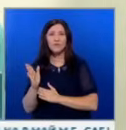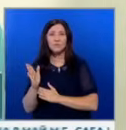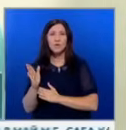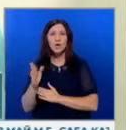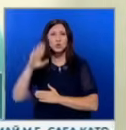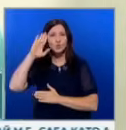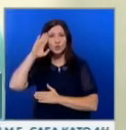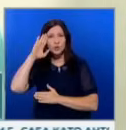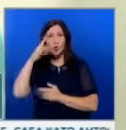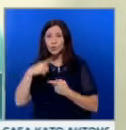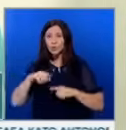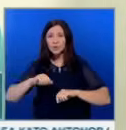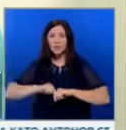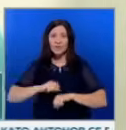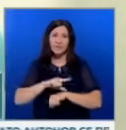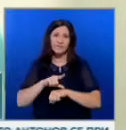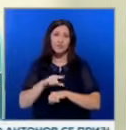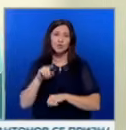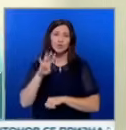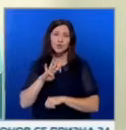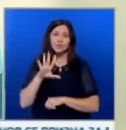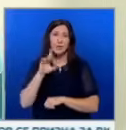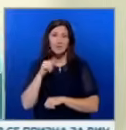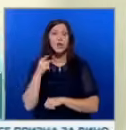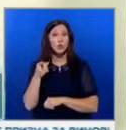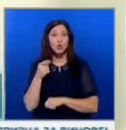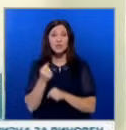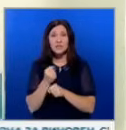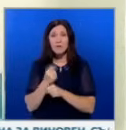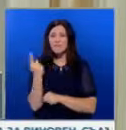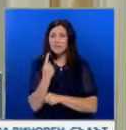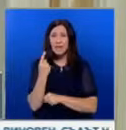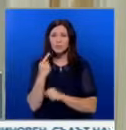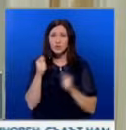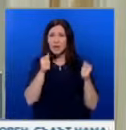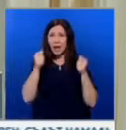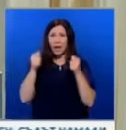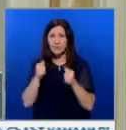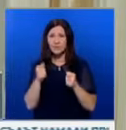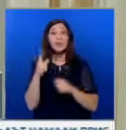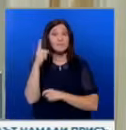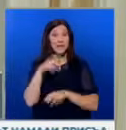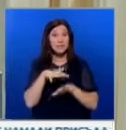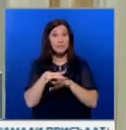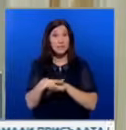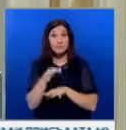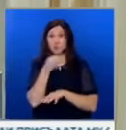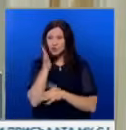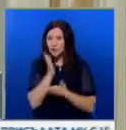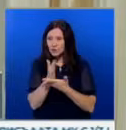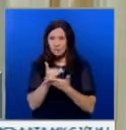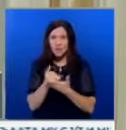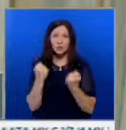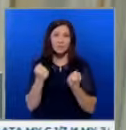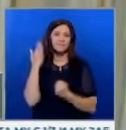командирован служител от друга дирекция временно за 45 дена, който се занимава само с сканиране. При старта на системата за случайно разпределение